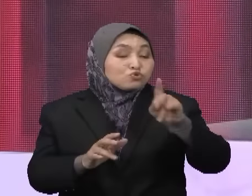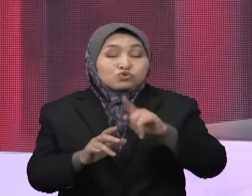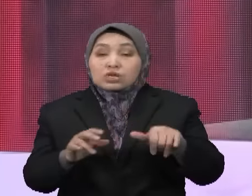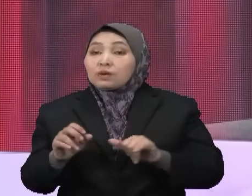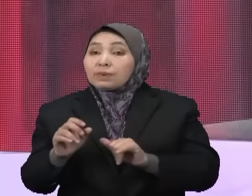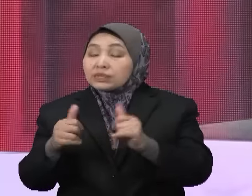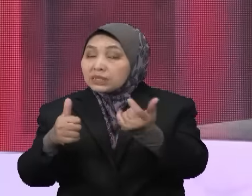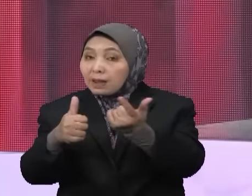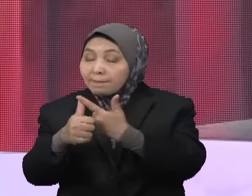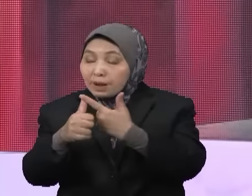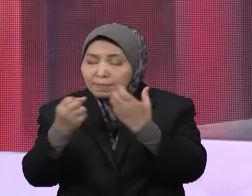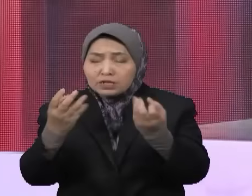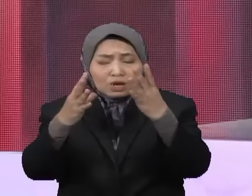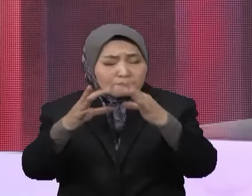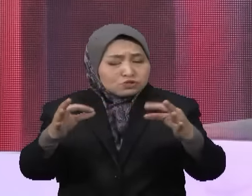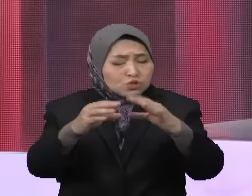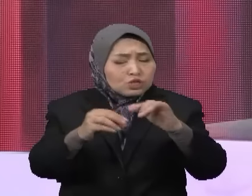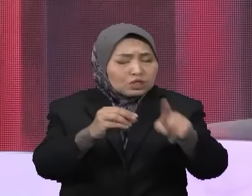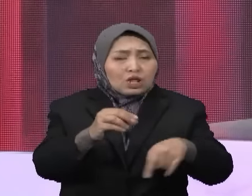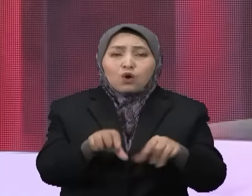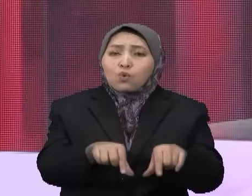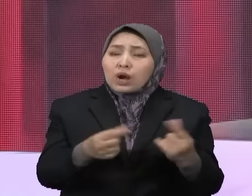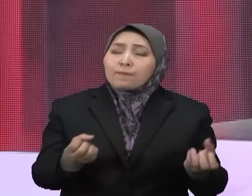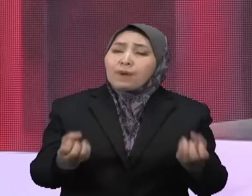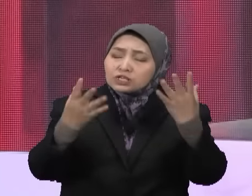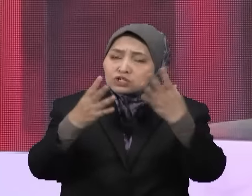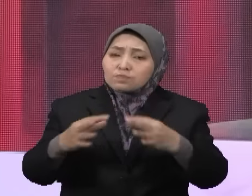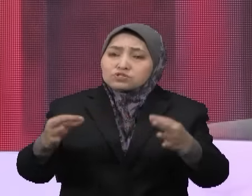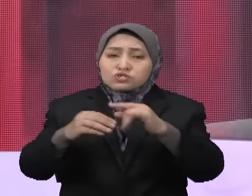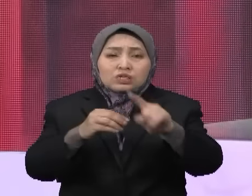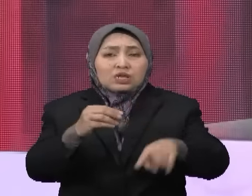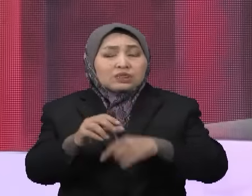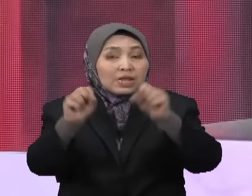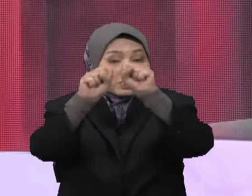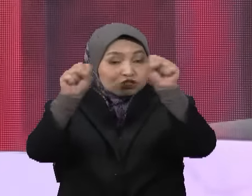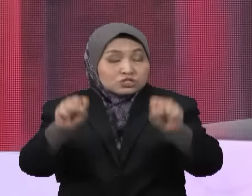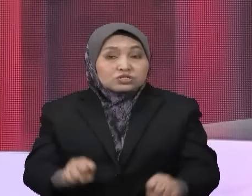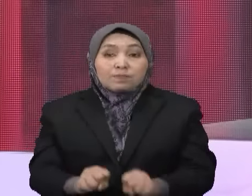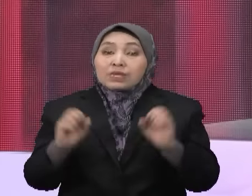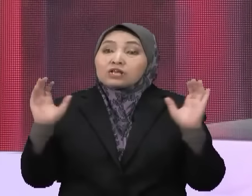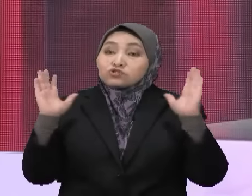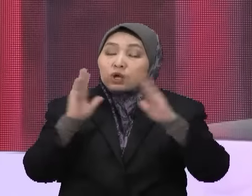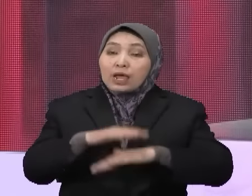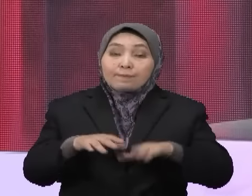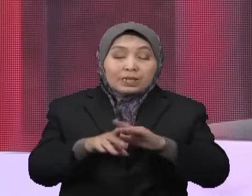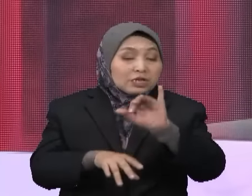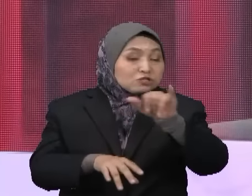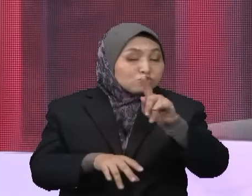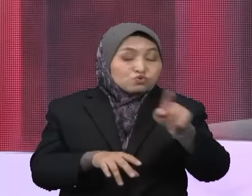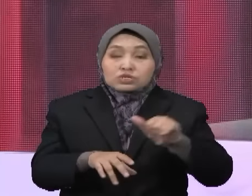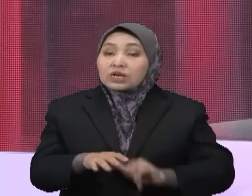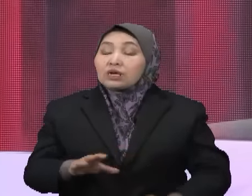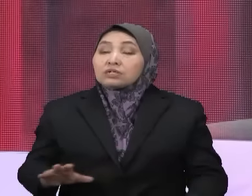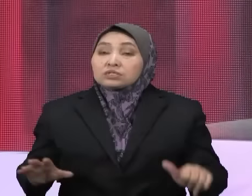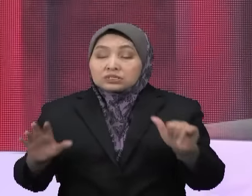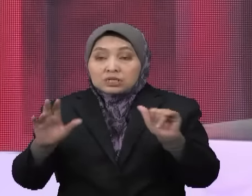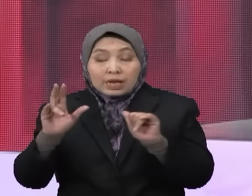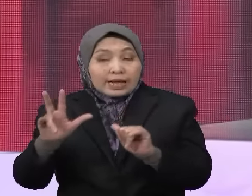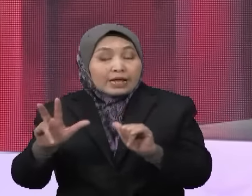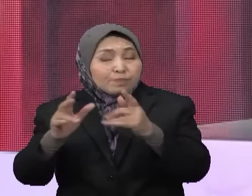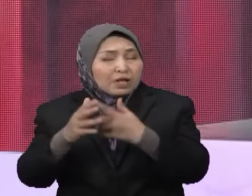bercerita tentang Quran. Pada juz yang kedua banyak bercerita tentang sistem dan solat. Pada juz yang ketiga banyak bercerita